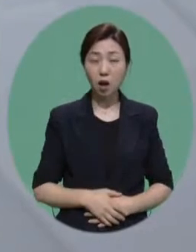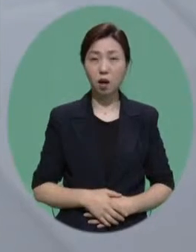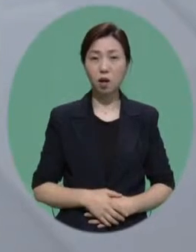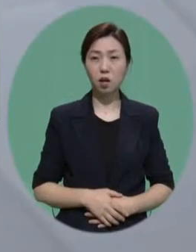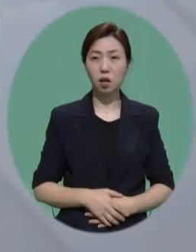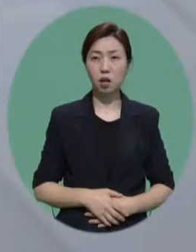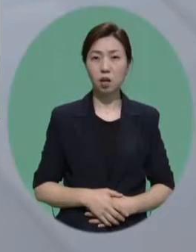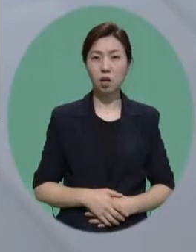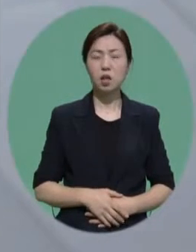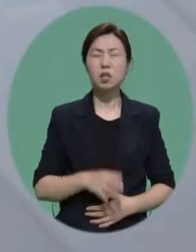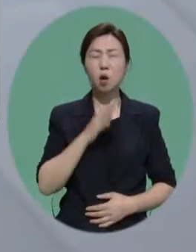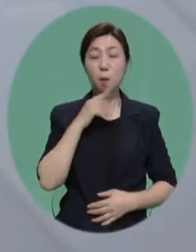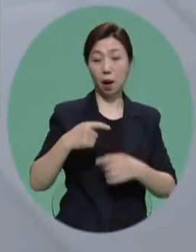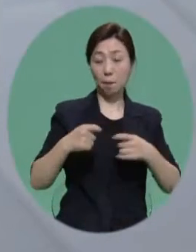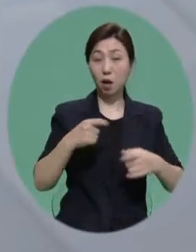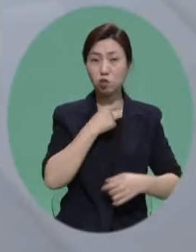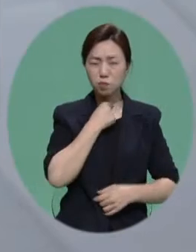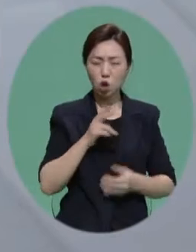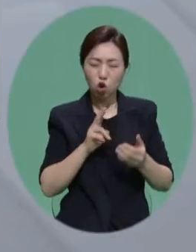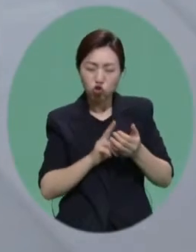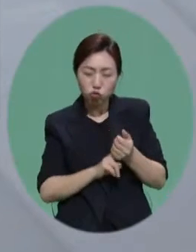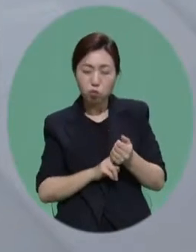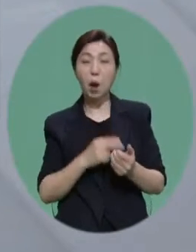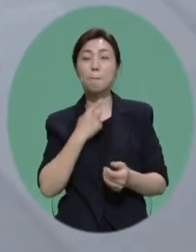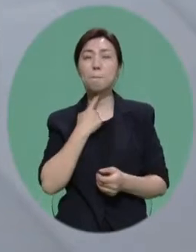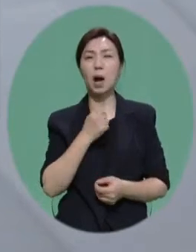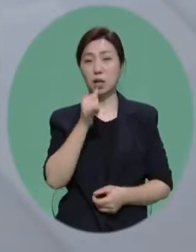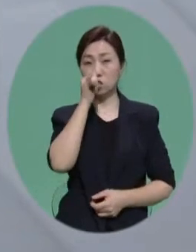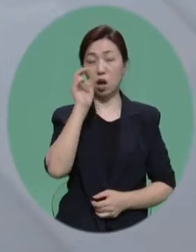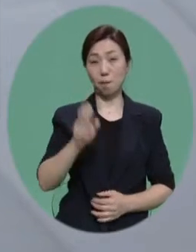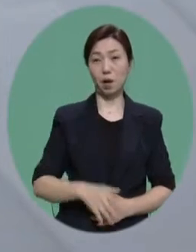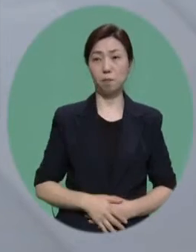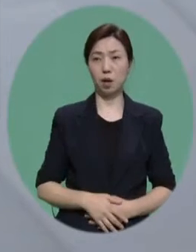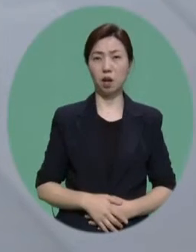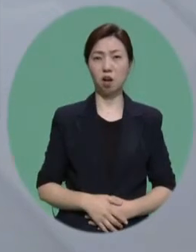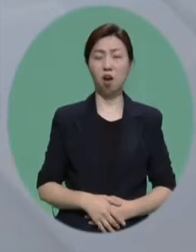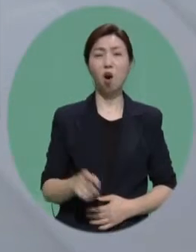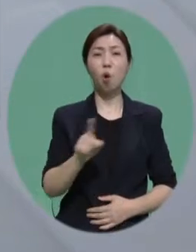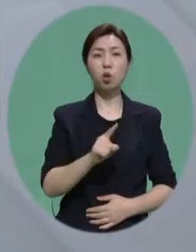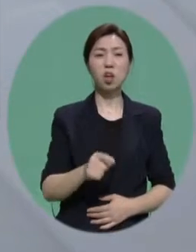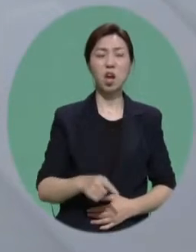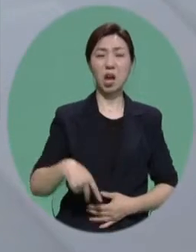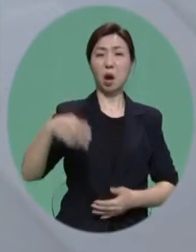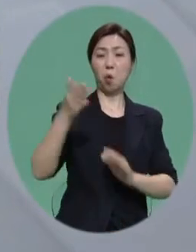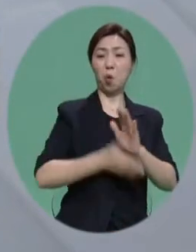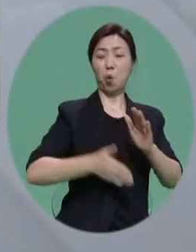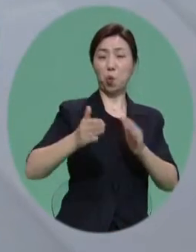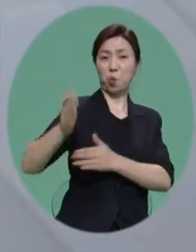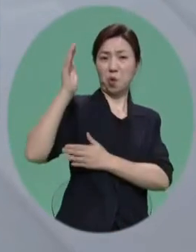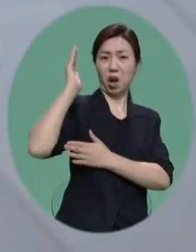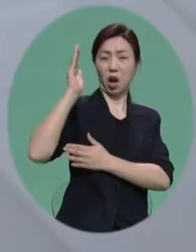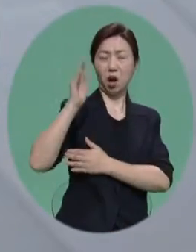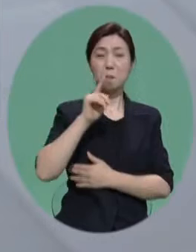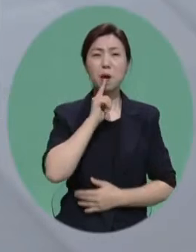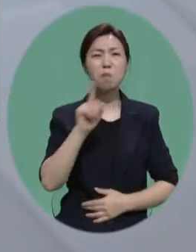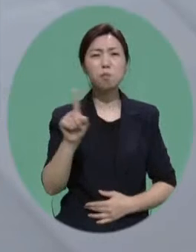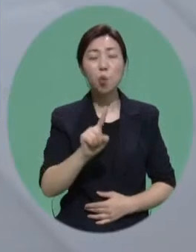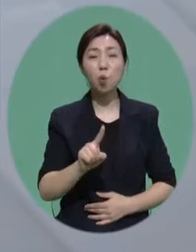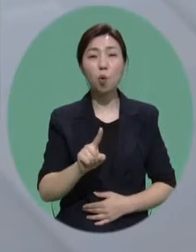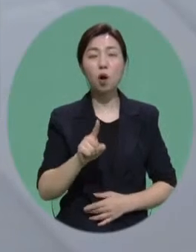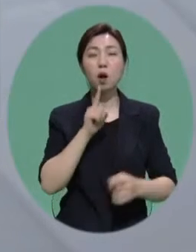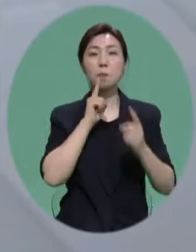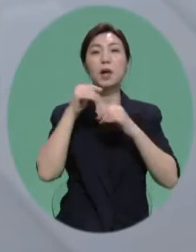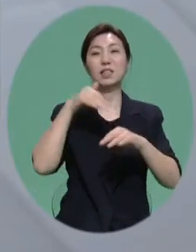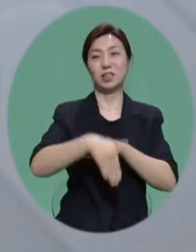하는 거지 내가 그렇게 한다는 게 아니고 어떻게 대놓고 말할 수 있는 아이 뜻이었다 는 한 말씀 드리고요 두번째 아까 드려도